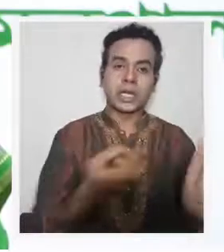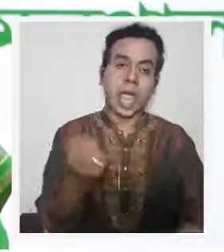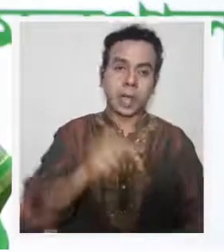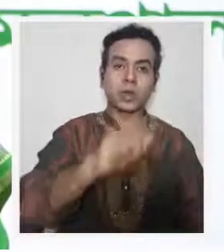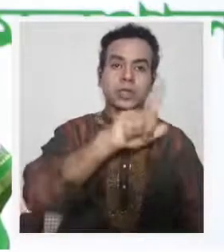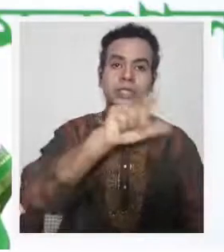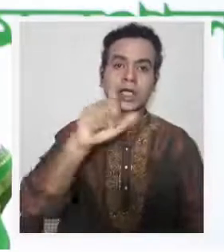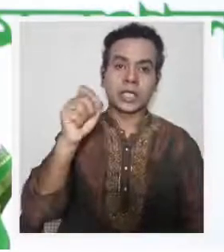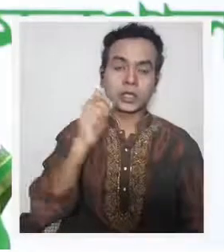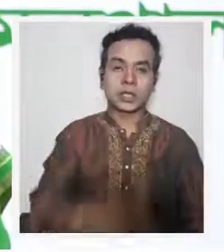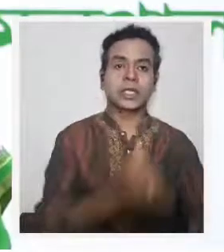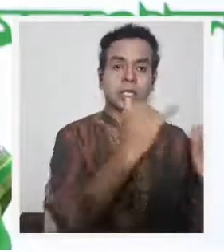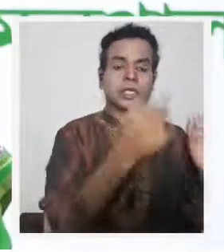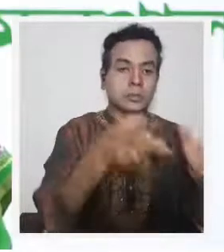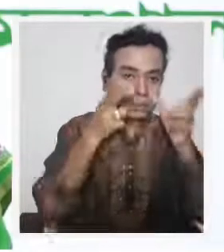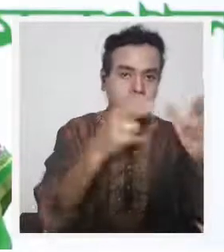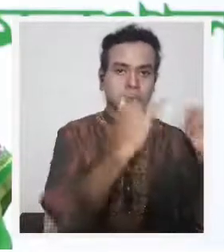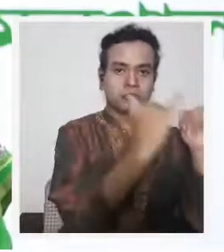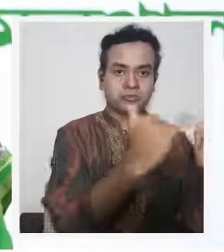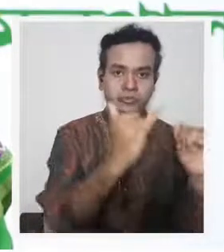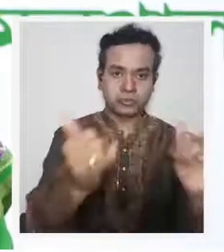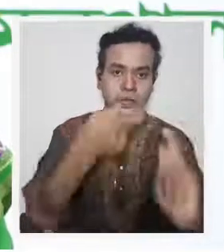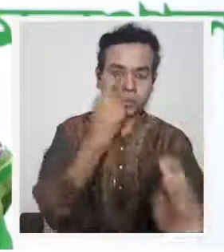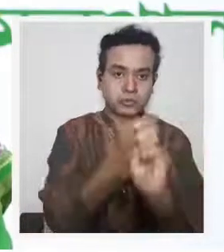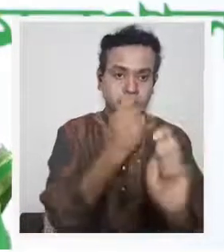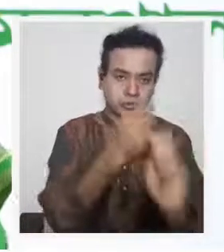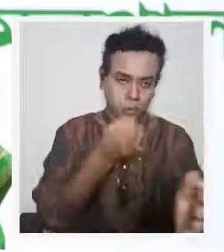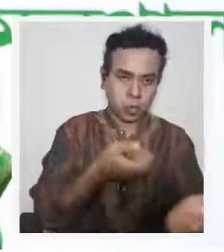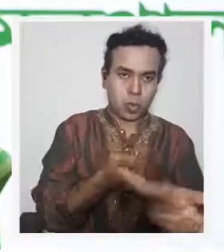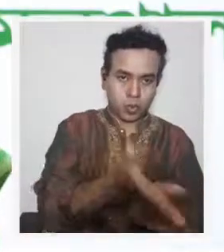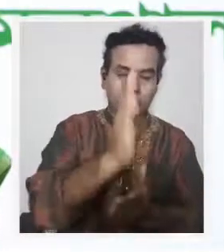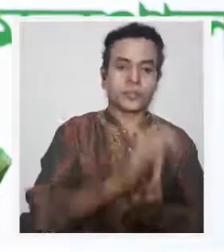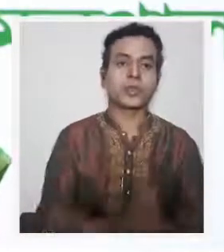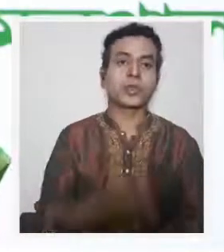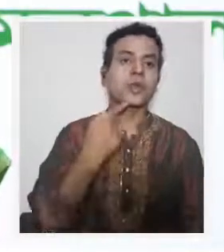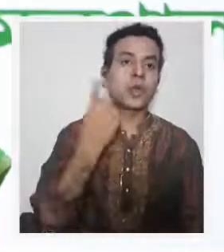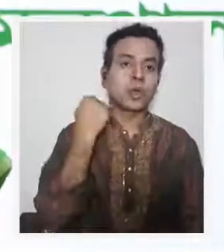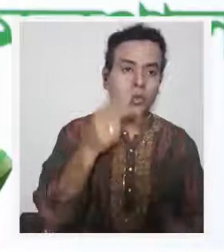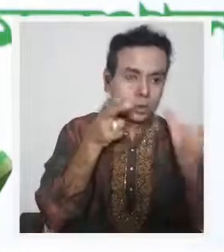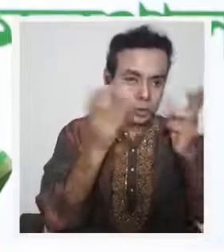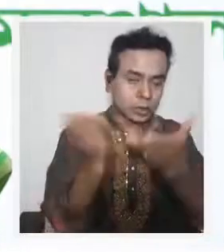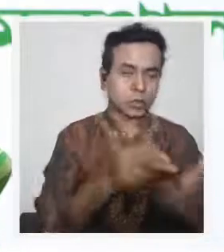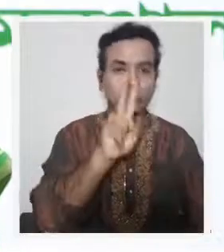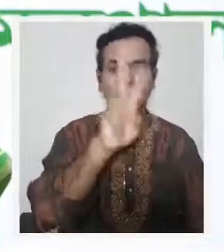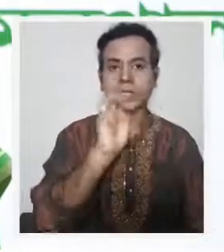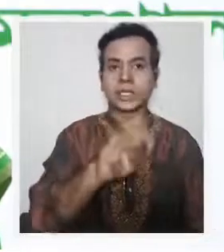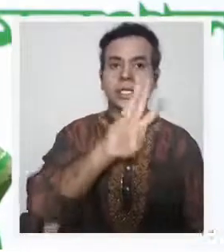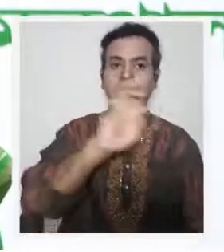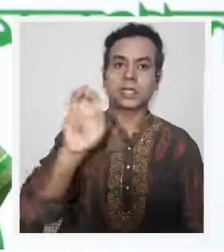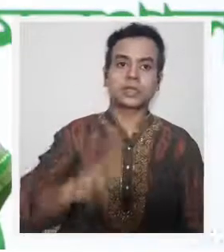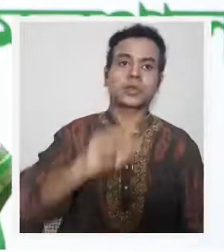106টি। এছাড়াও ময়মনসিংহে আরও 700টি আইসোলেশন শয্যার প্রস্তুতি চলছে, এখনও সমাপ্ত হয় নাই।